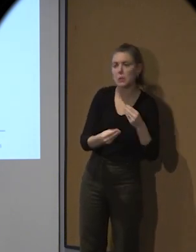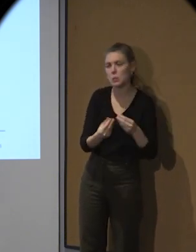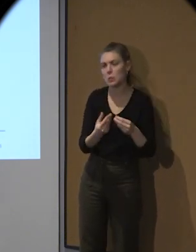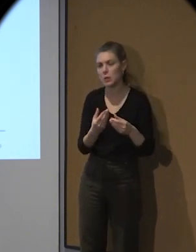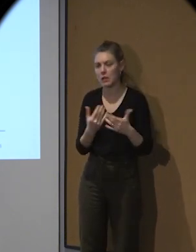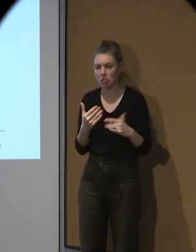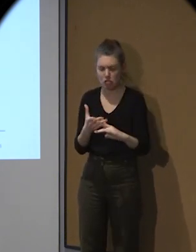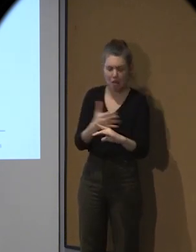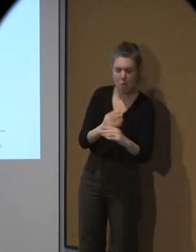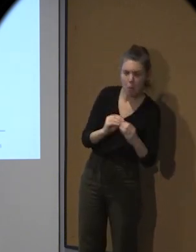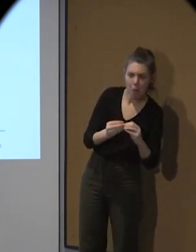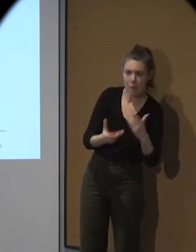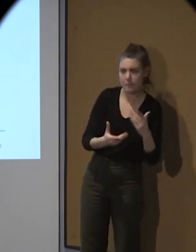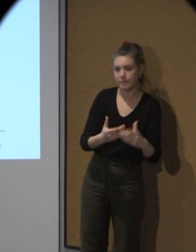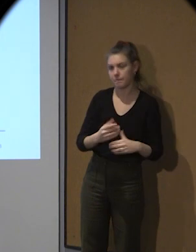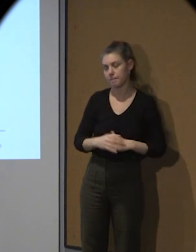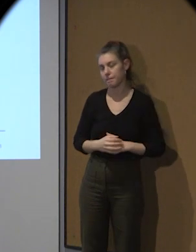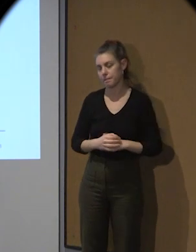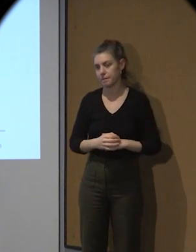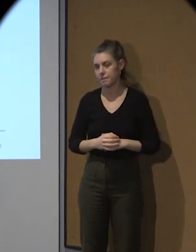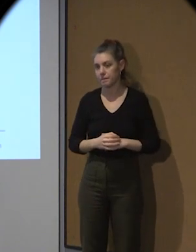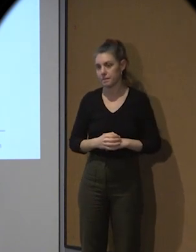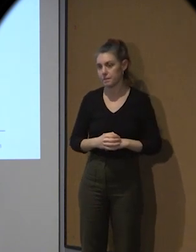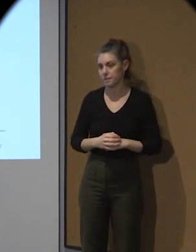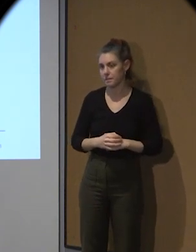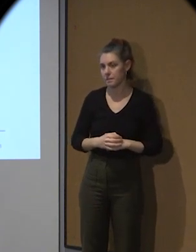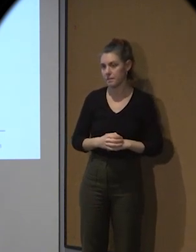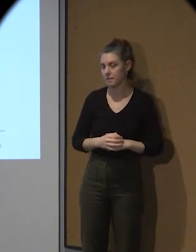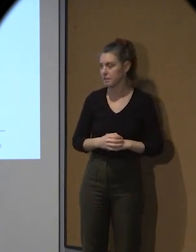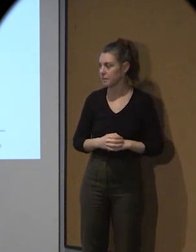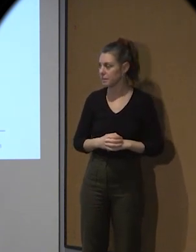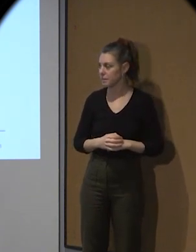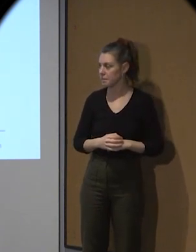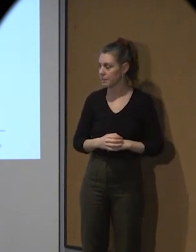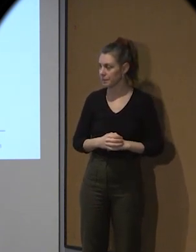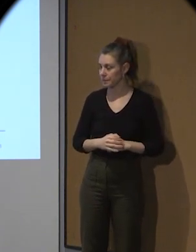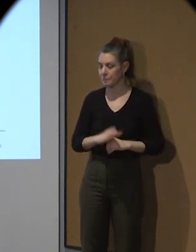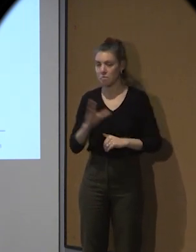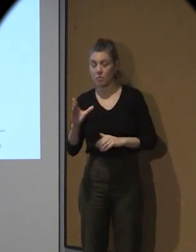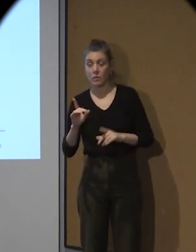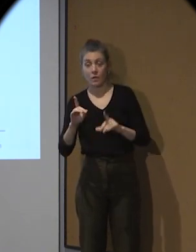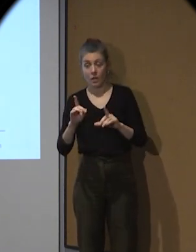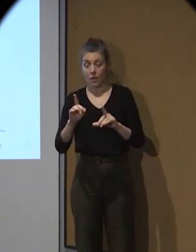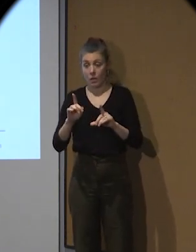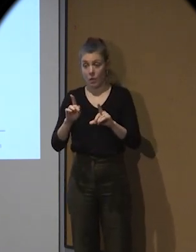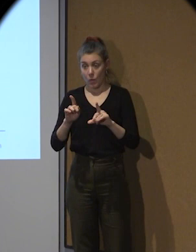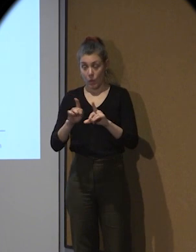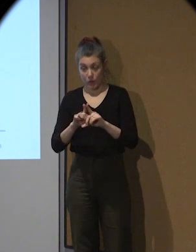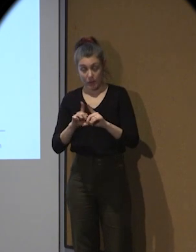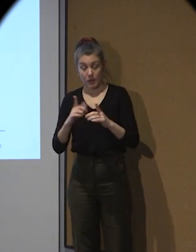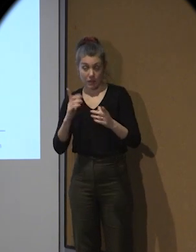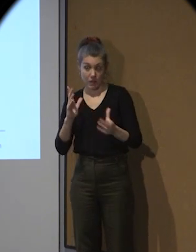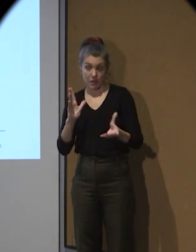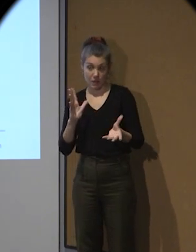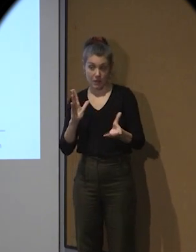circonstances favorisantes. On peut avoir, parce qu'on dit justement, enfin on parle de muscles cardiaques justement